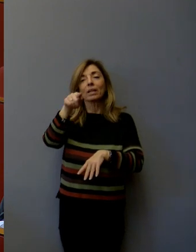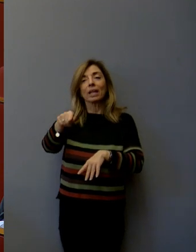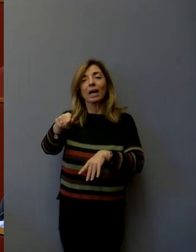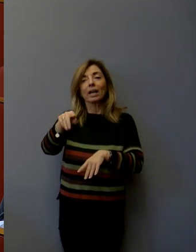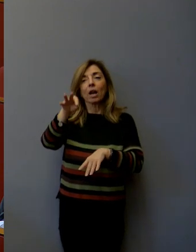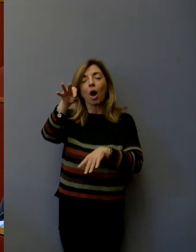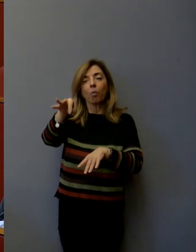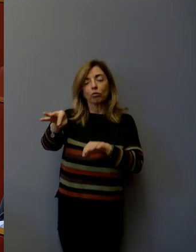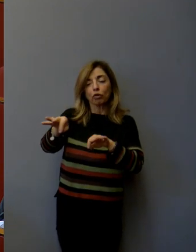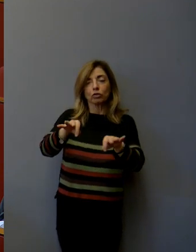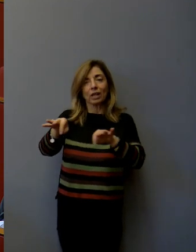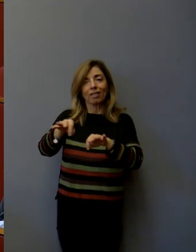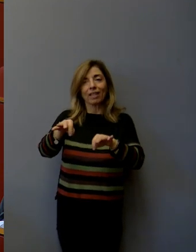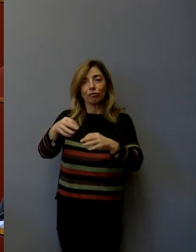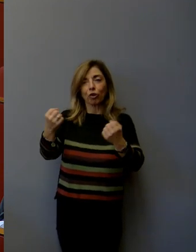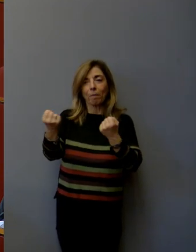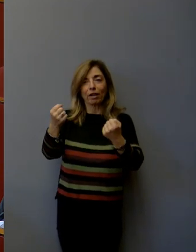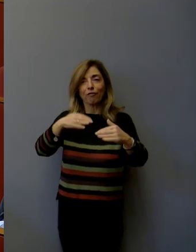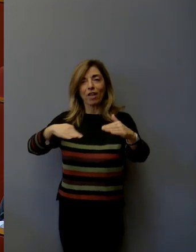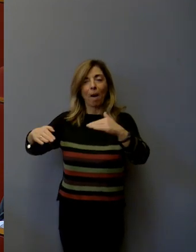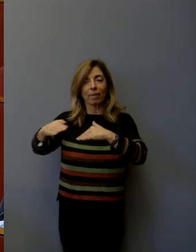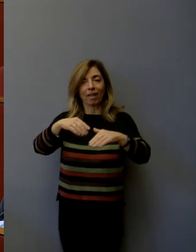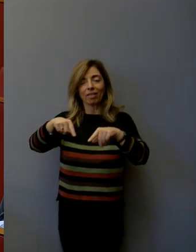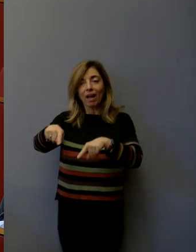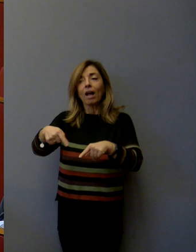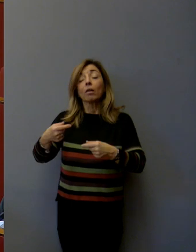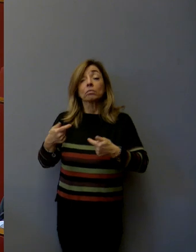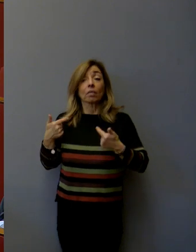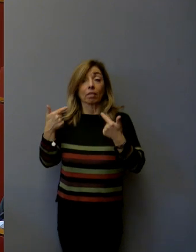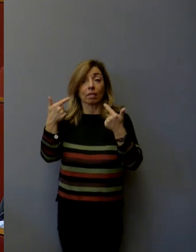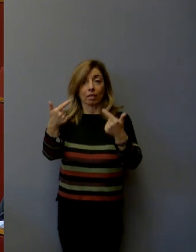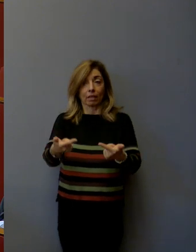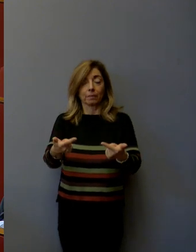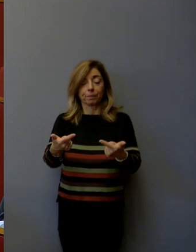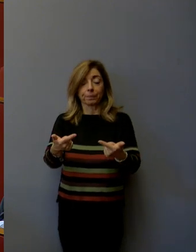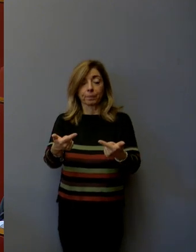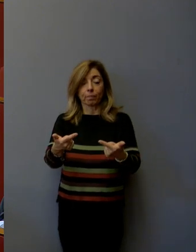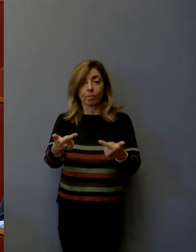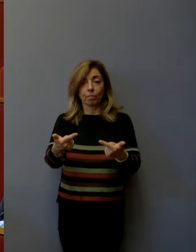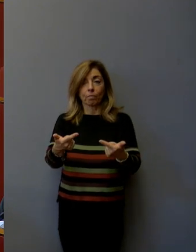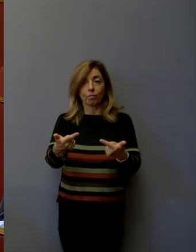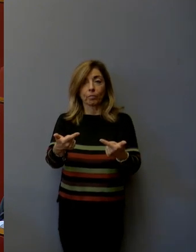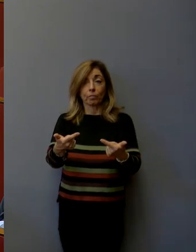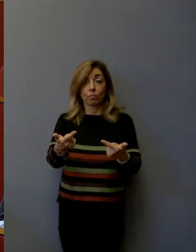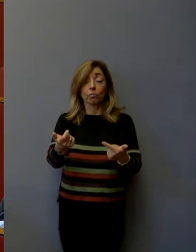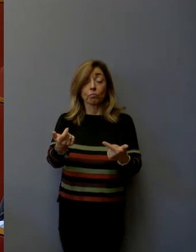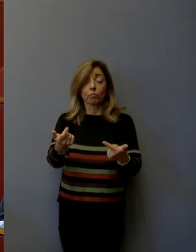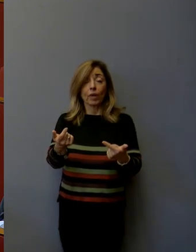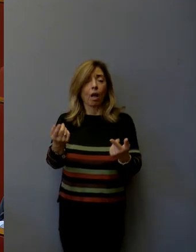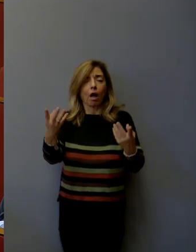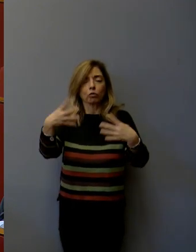della viabilità è evidente che questo si ripercuote in maniera automatica